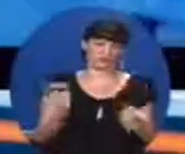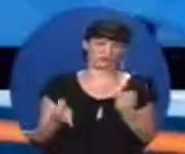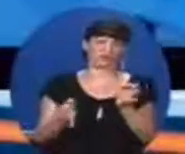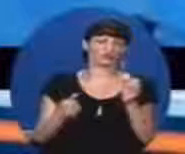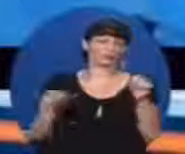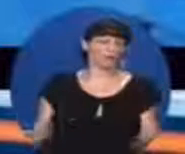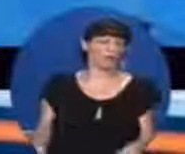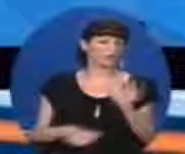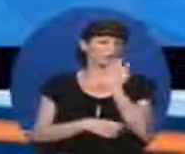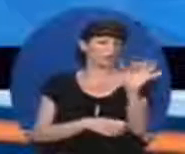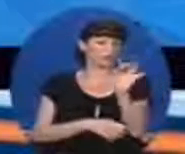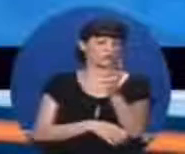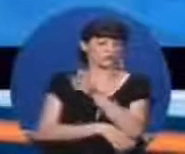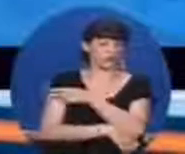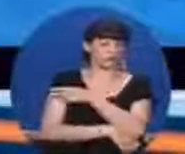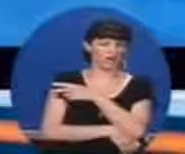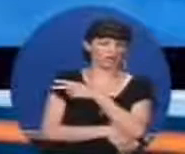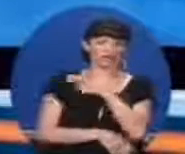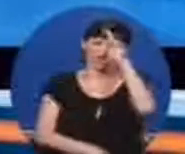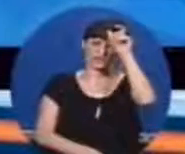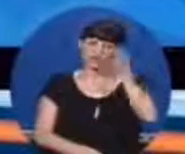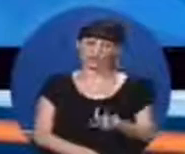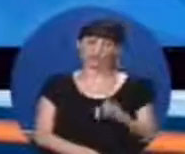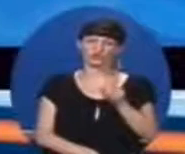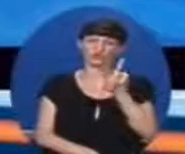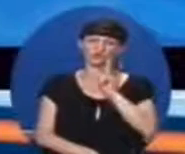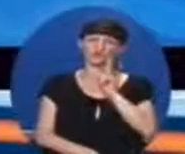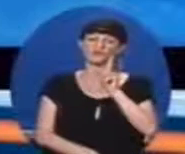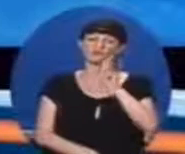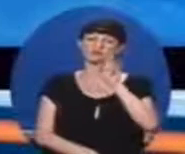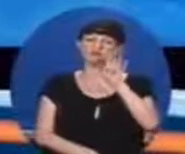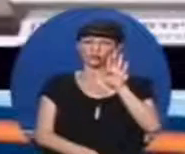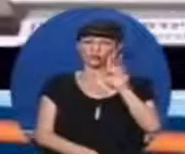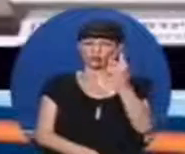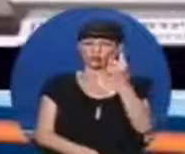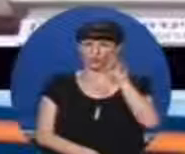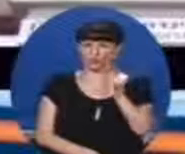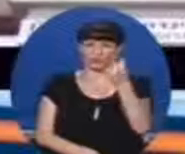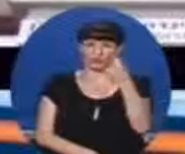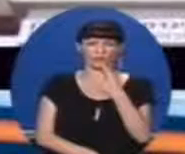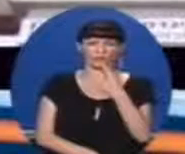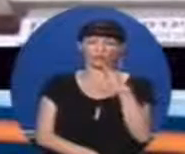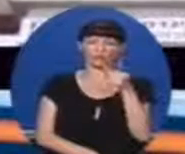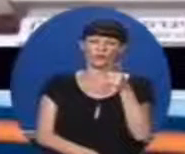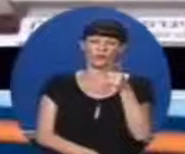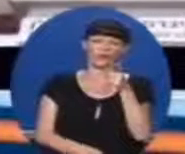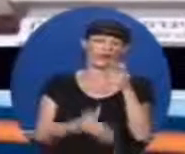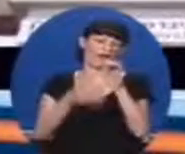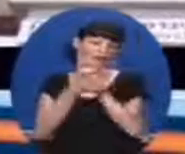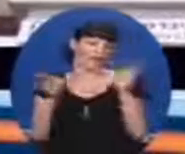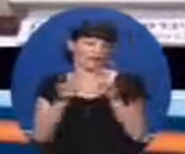שטיין הוא עדיין ניצב, וברגע שהוא התרועע עם עבריין או חשוד בחקירה שנמצא תחת ציטוט ומעקב ובחקירה